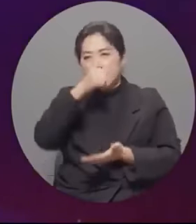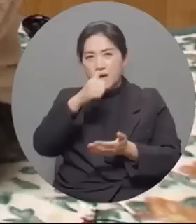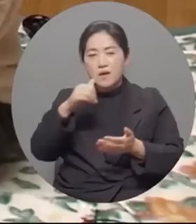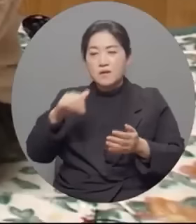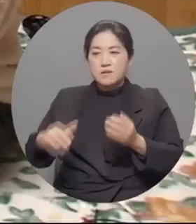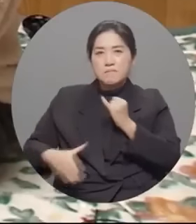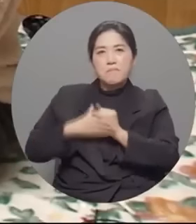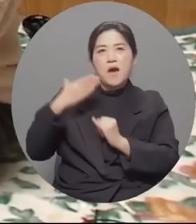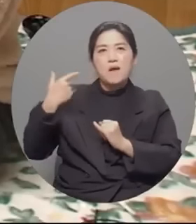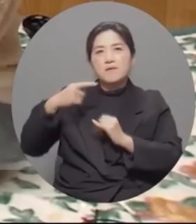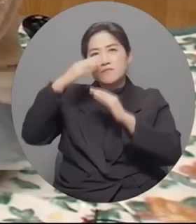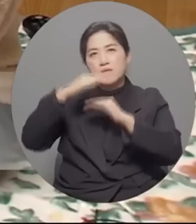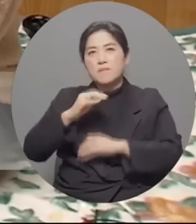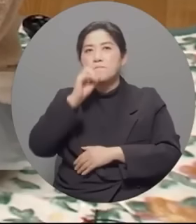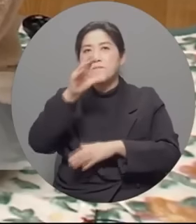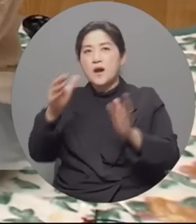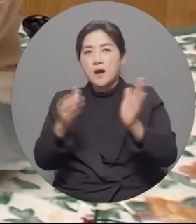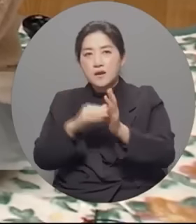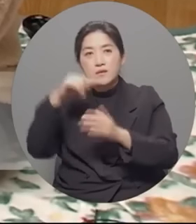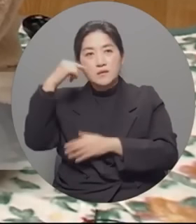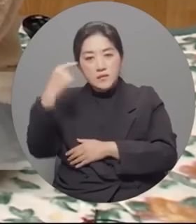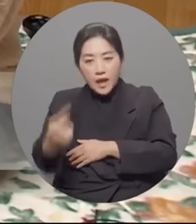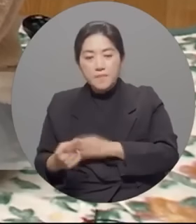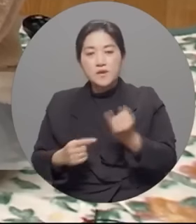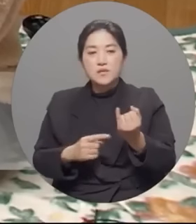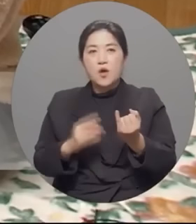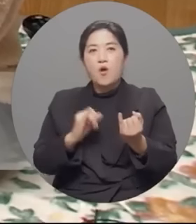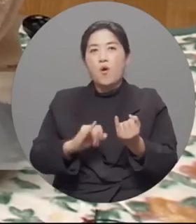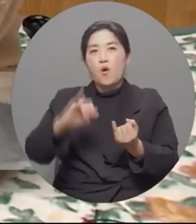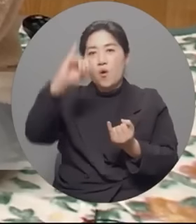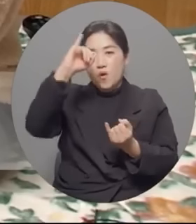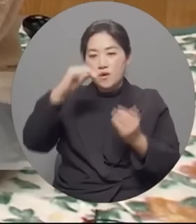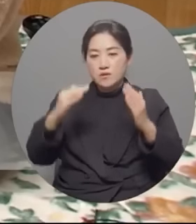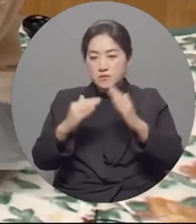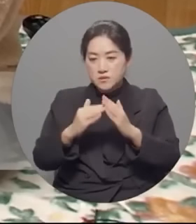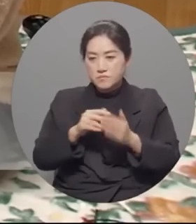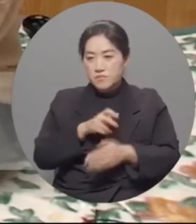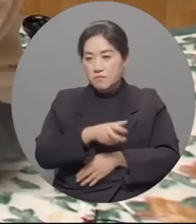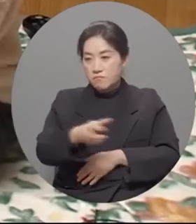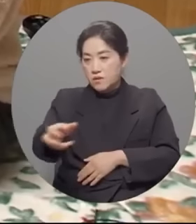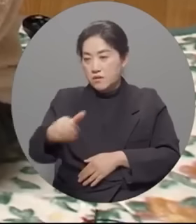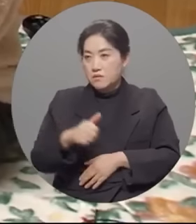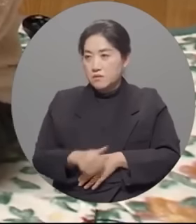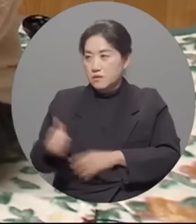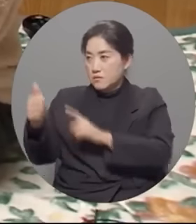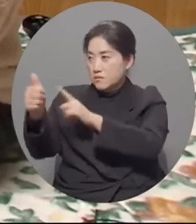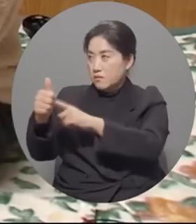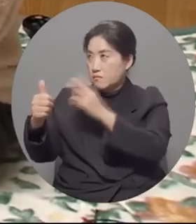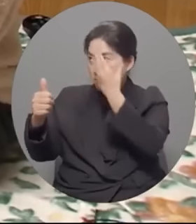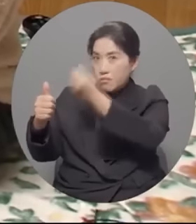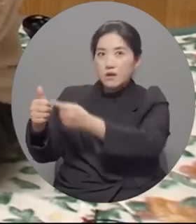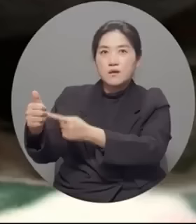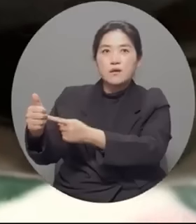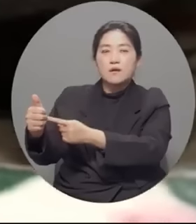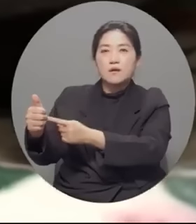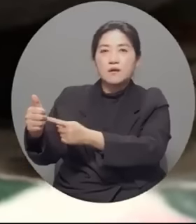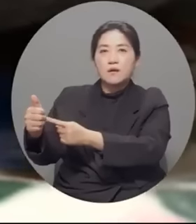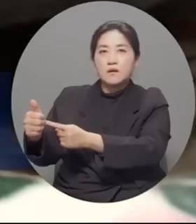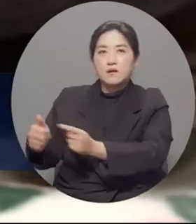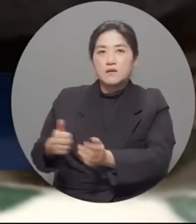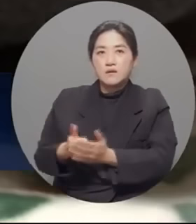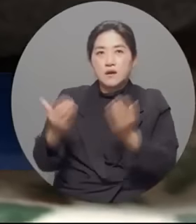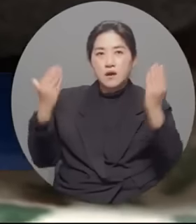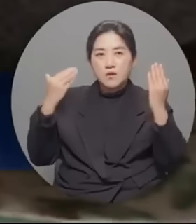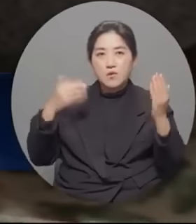진술했습니다. 그런데 바로 다음 날 이 학생의 언니는 집 앞 버스 정류장에서 가해 남성을 만났습니다. 학교